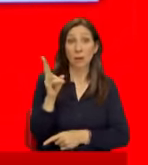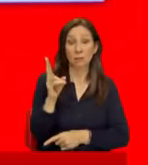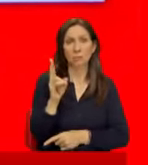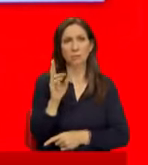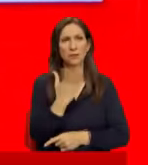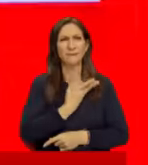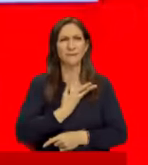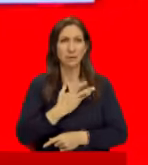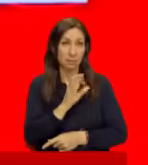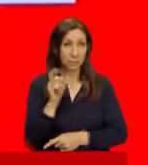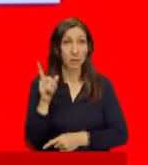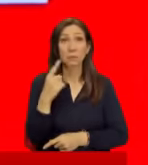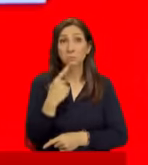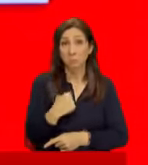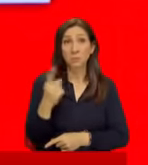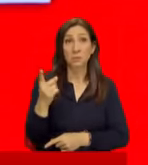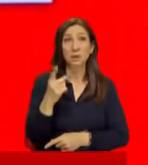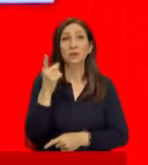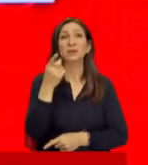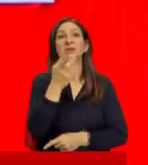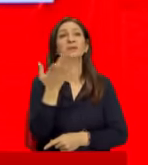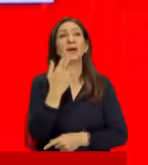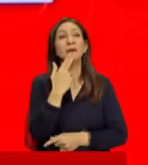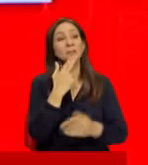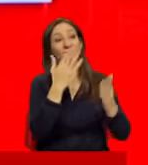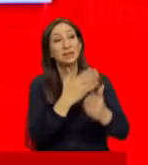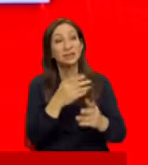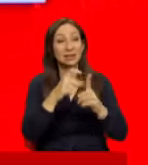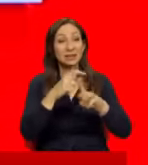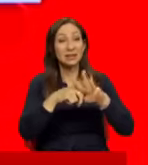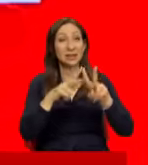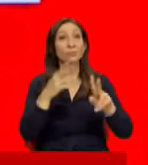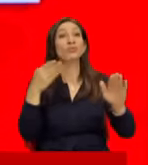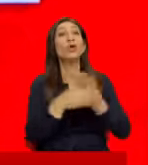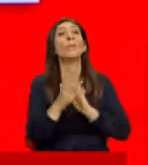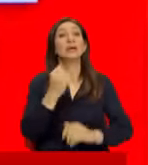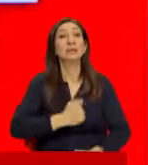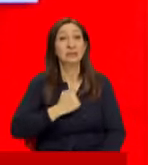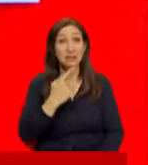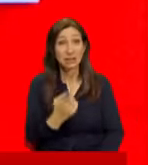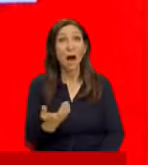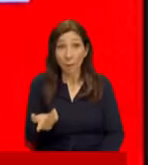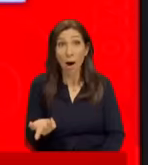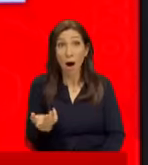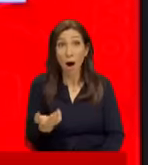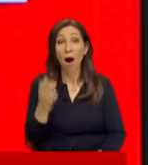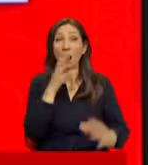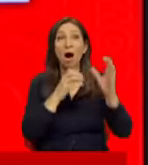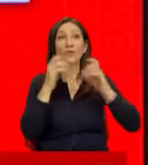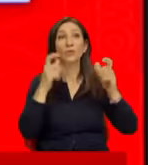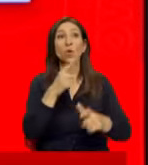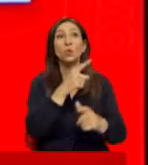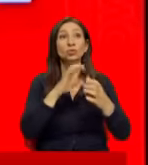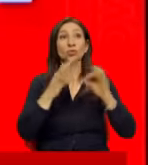köken olarak. Dedi ki ya siz dedi hanımefendi DEM Partilileri sokmam diye kızdınız ama dedi. Afyon'u dedi